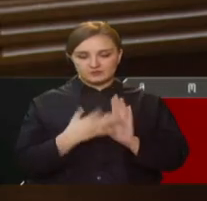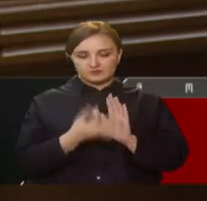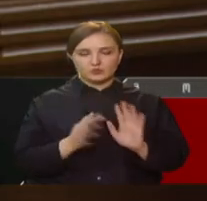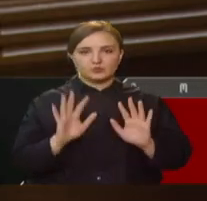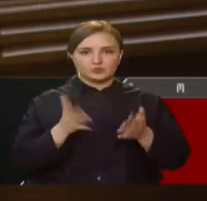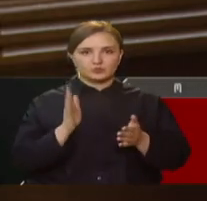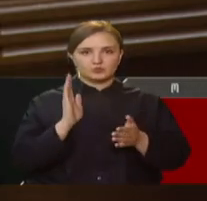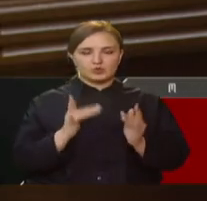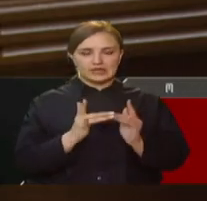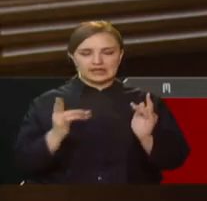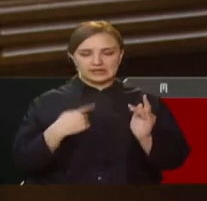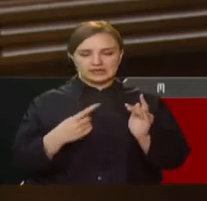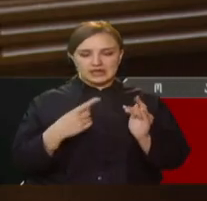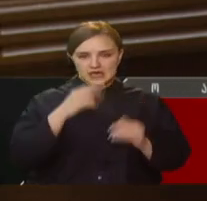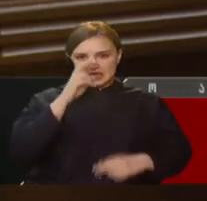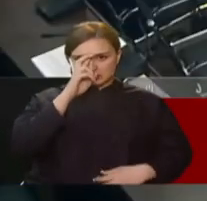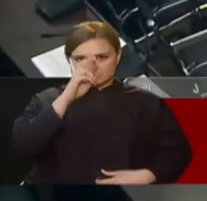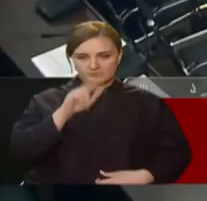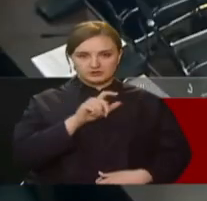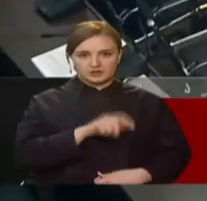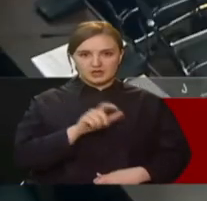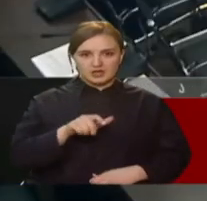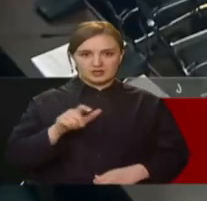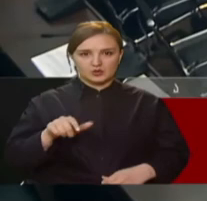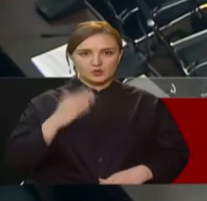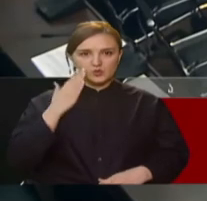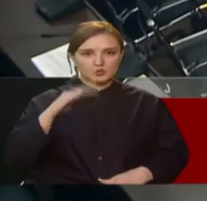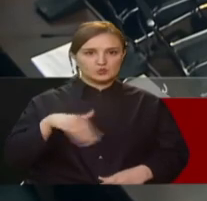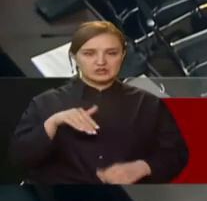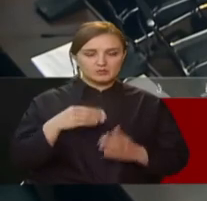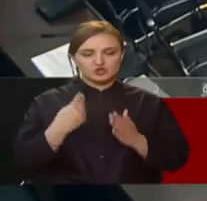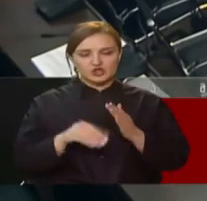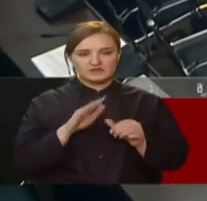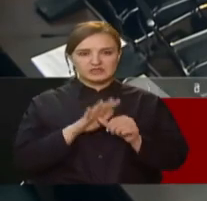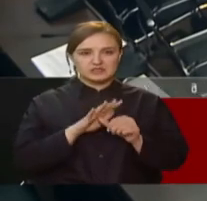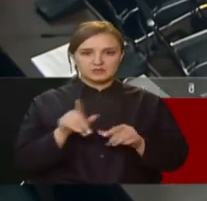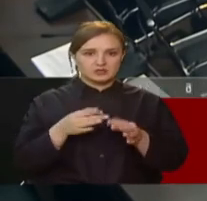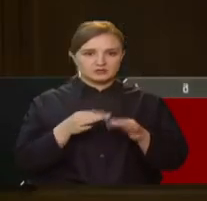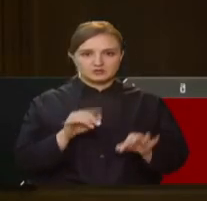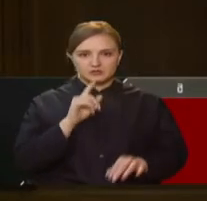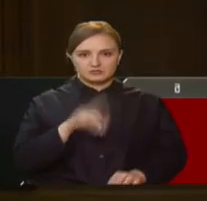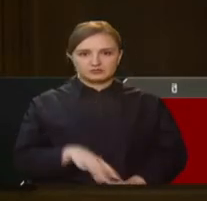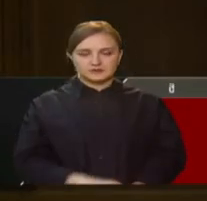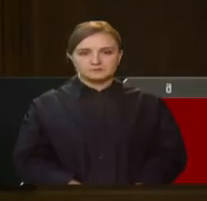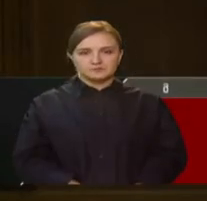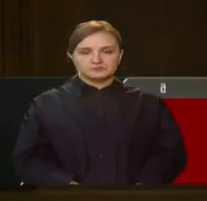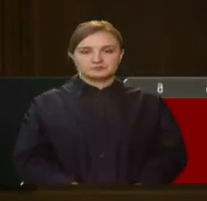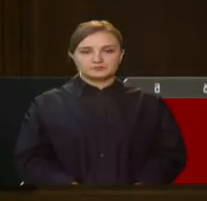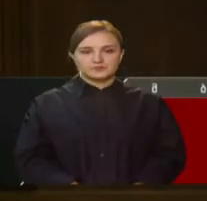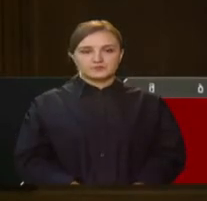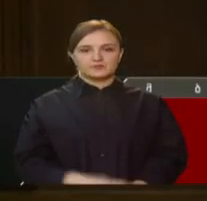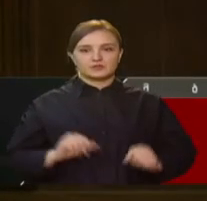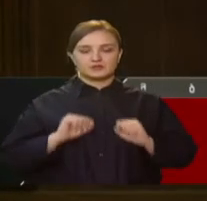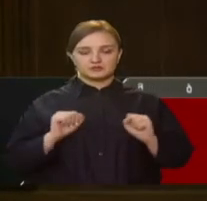შემთხვევაში იქნება ხიდი ხალხსა და ხელისუფლებას შორის და არ დაუშვებს უსამართლობას, ჩაგვრასა და დისკრიმინაციას. შევეცდები ყველა